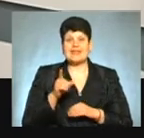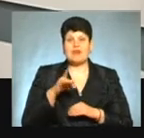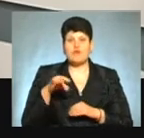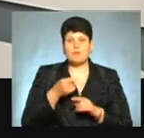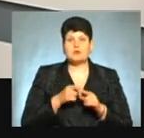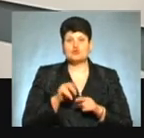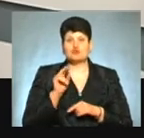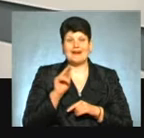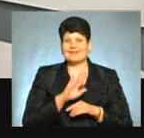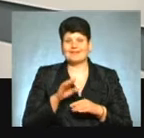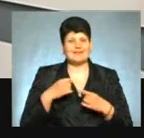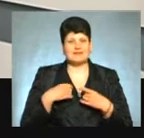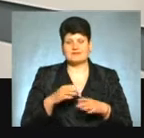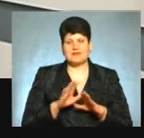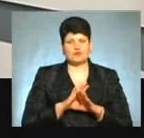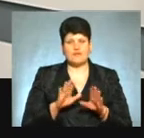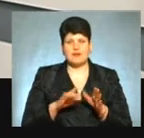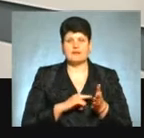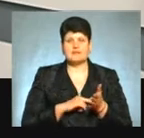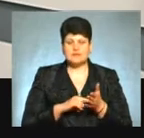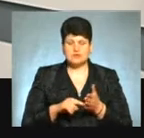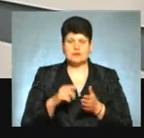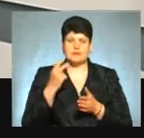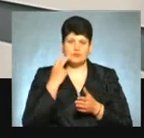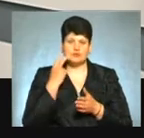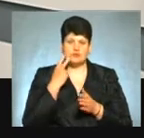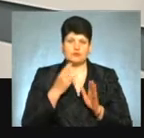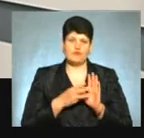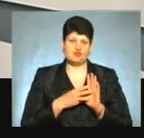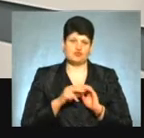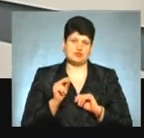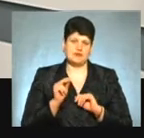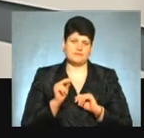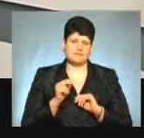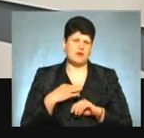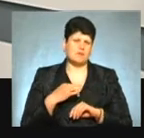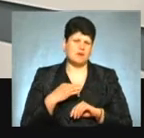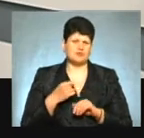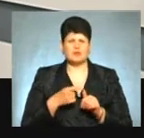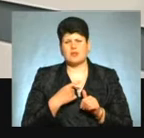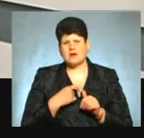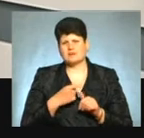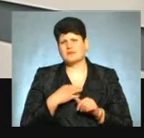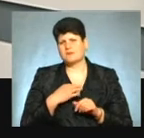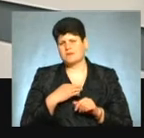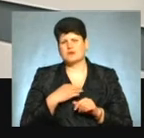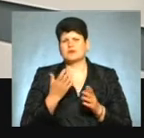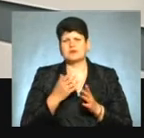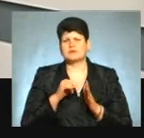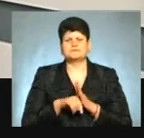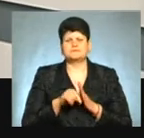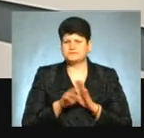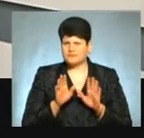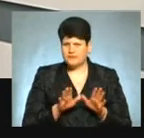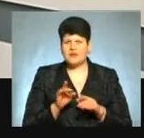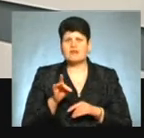цю дату не святкувала, але відзначала постійно 8 числа. Байдуже з якою назвою, байдуже з якою мотивацією, тим не